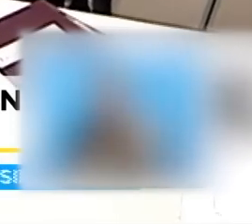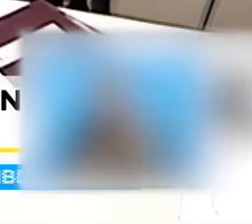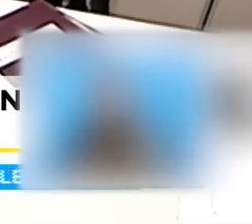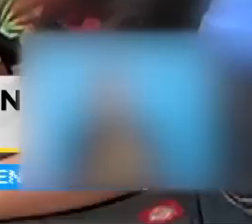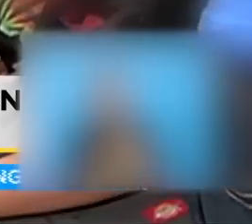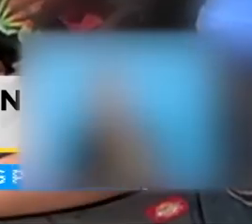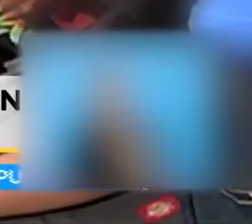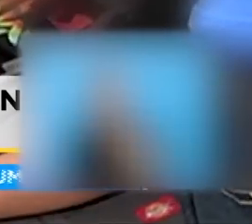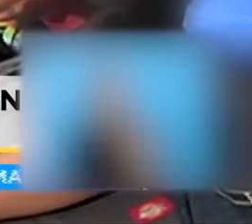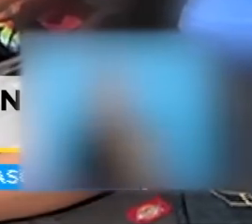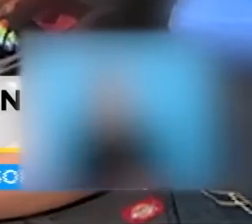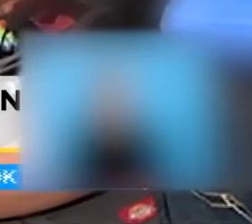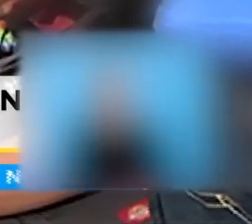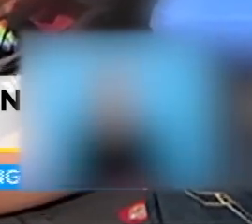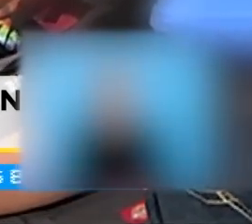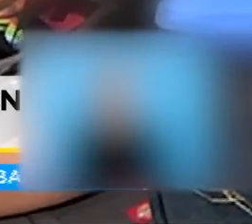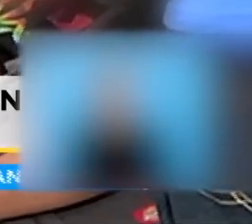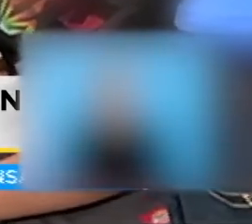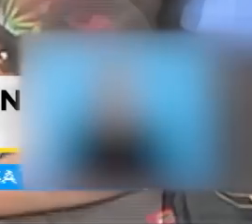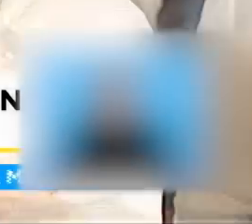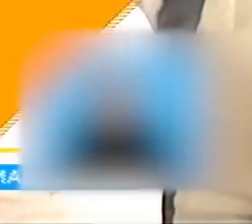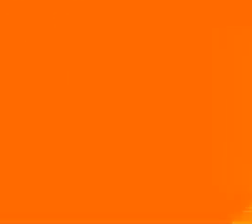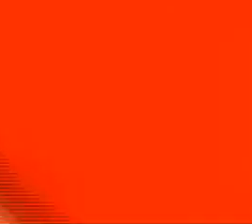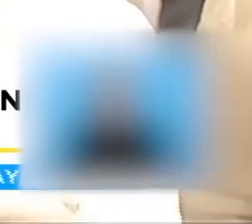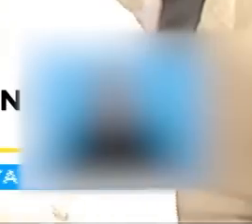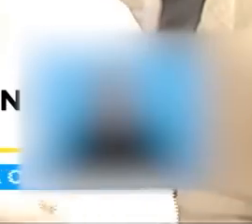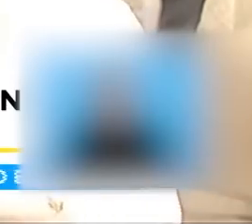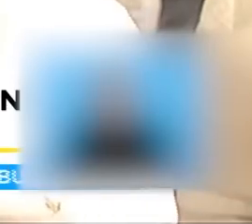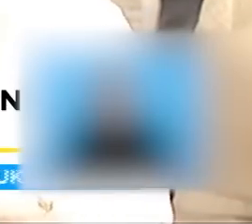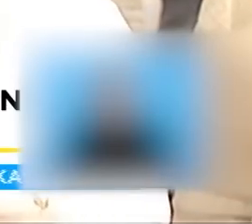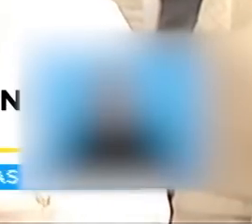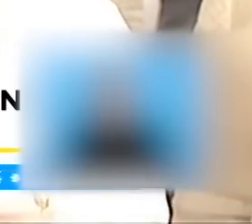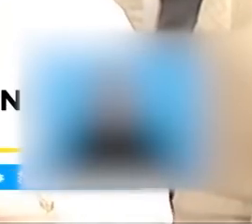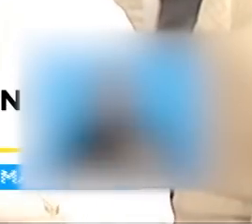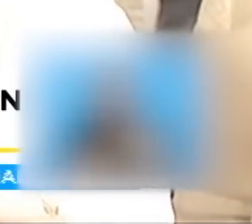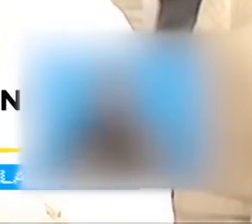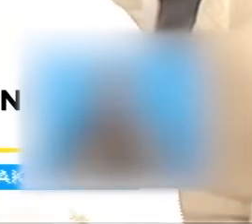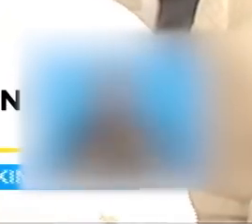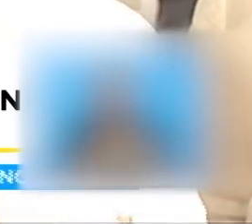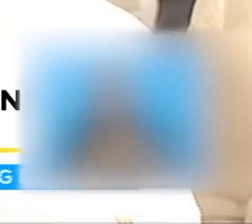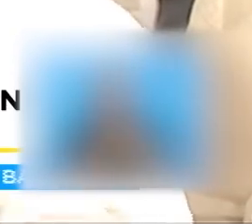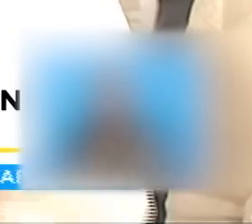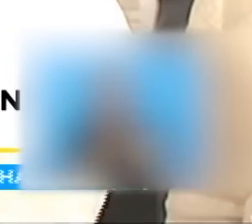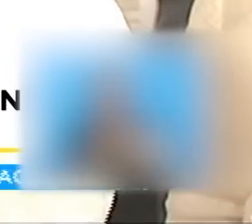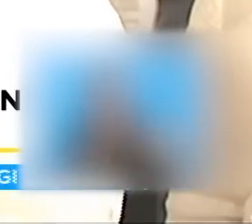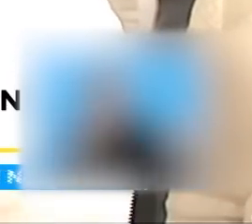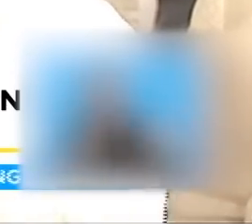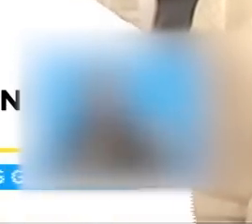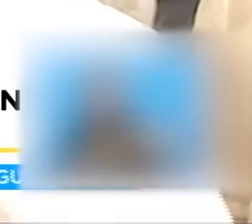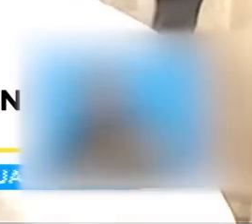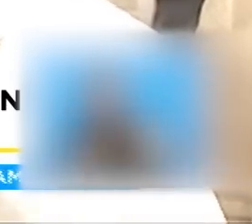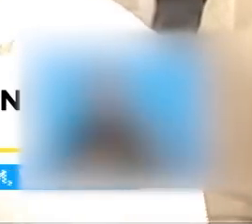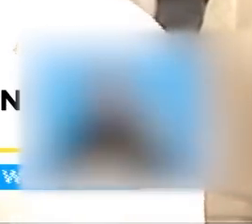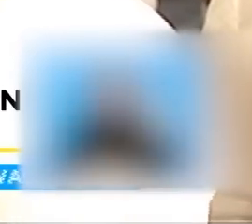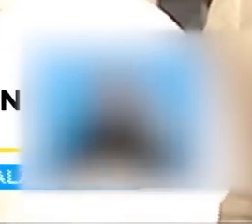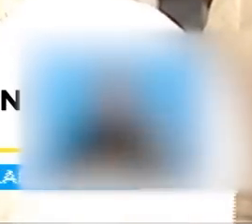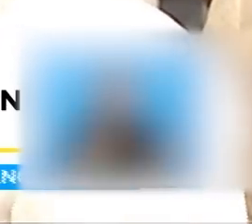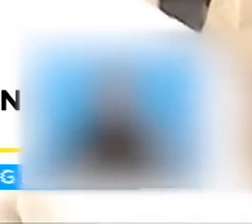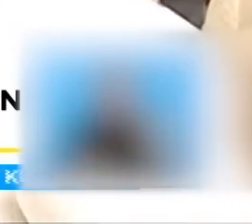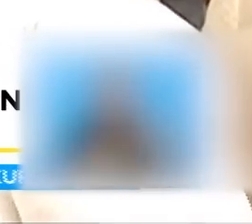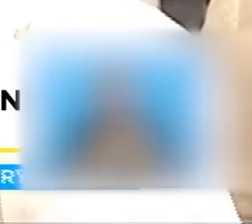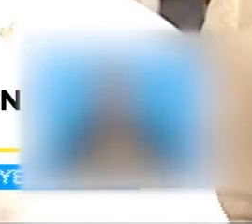Narito ang bahagi ng pahayag ni Pangulong Bongbong Marcos. I don't want to burn any bridges. Nasasabi, baka in the future, baka